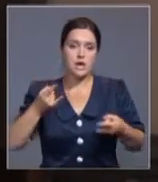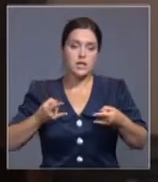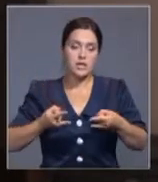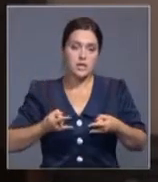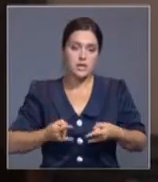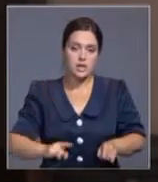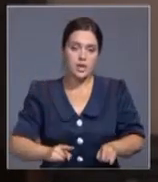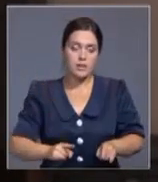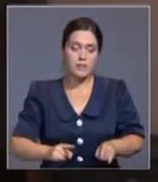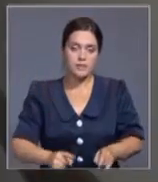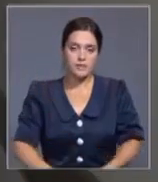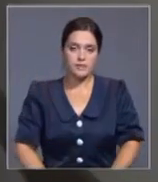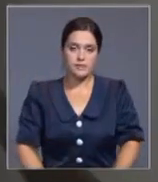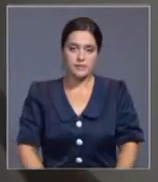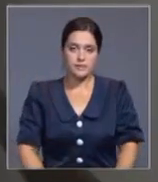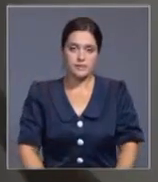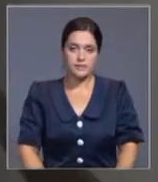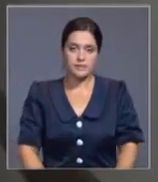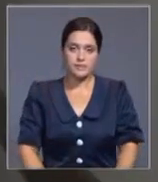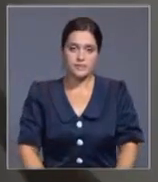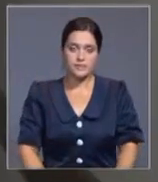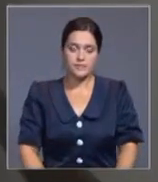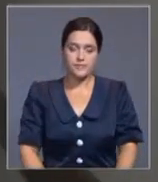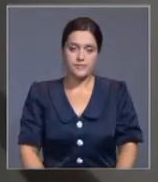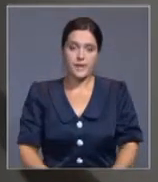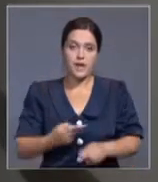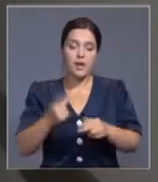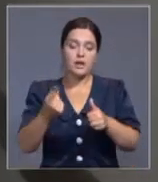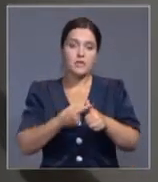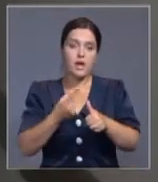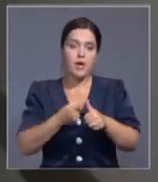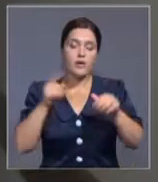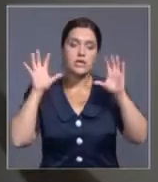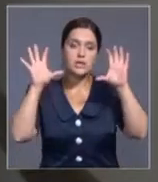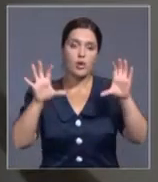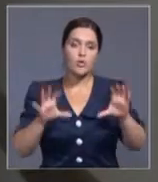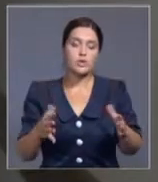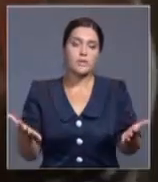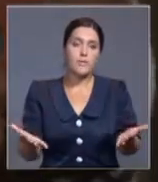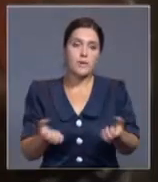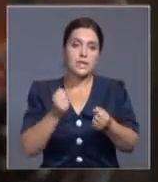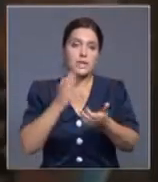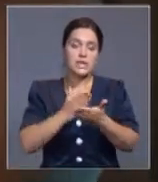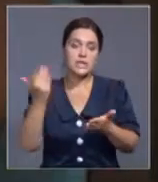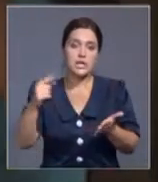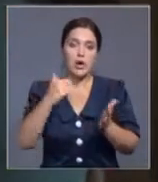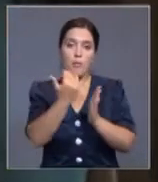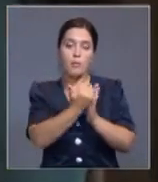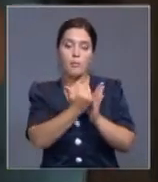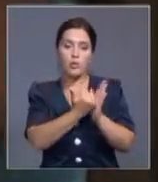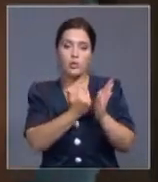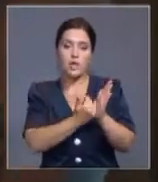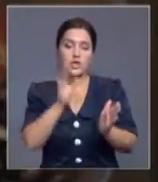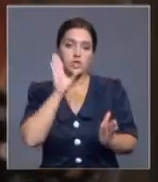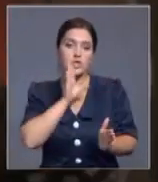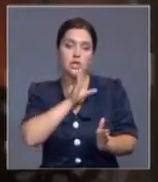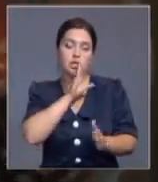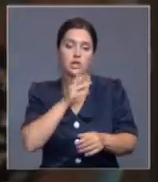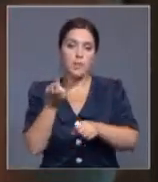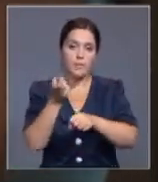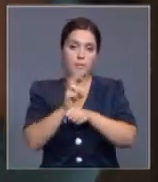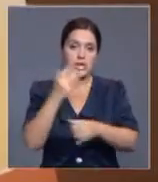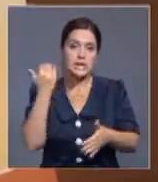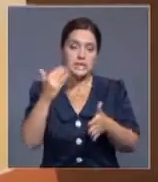полов при рождении. Многие называют этот закон спасительным. Согласно одному из его пунктов, женщинам, пришедшим на аборт,